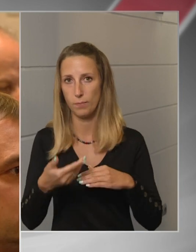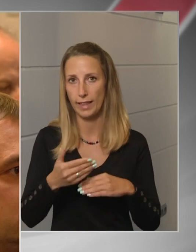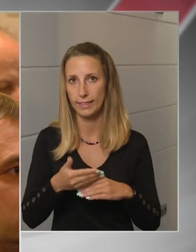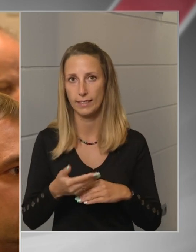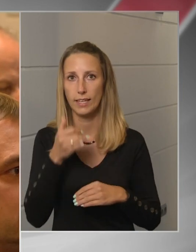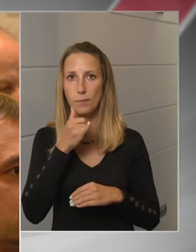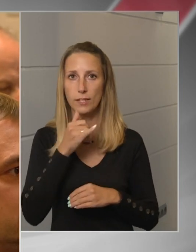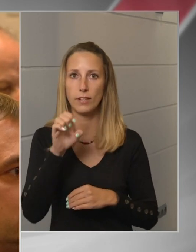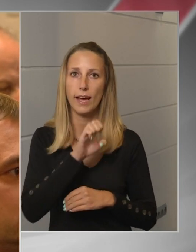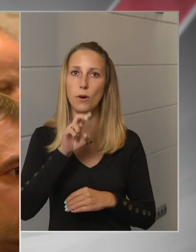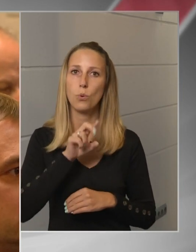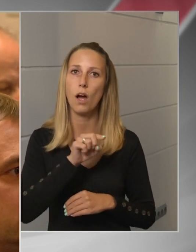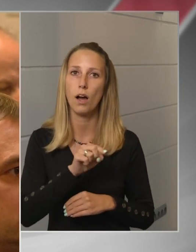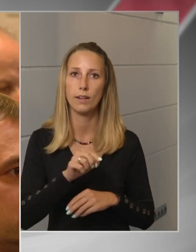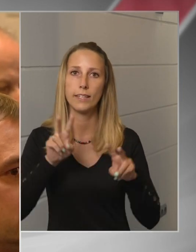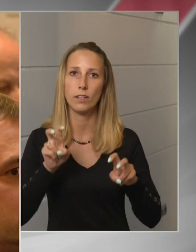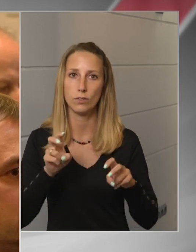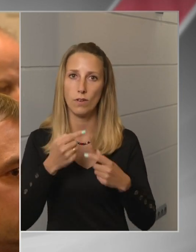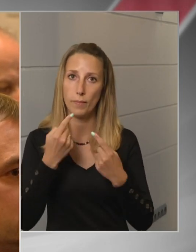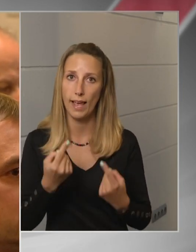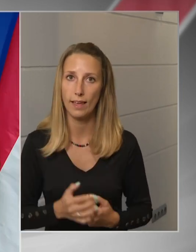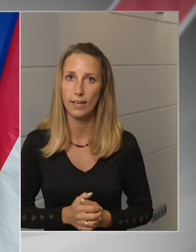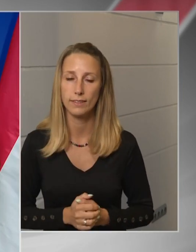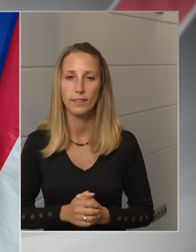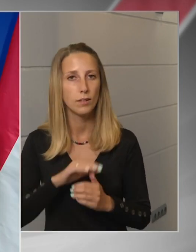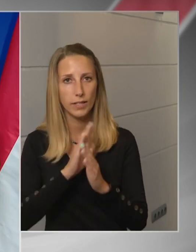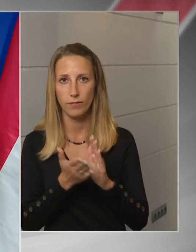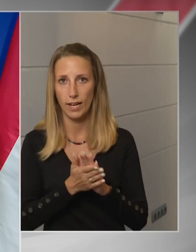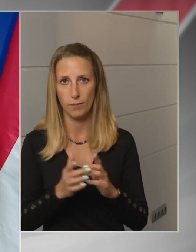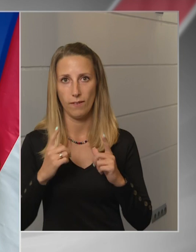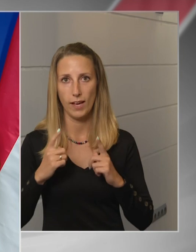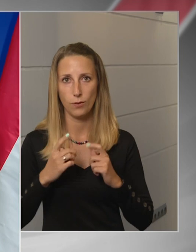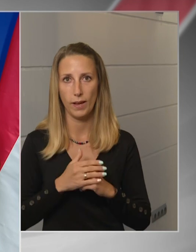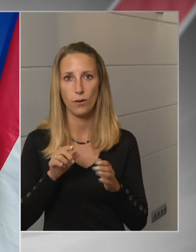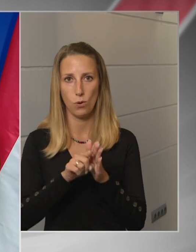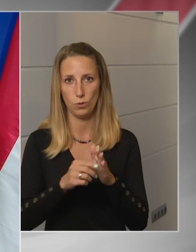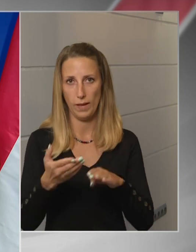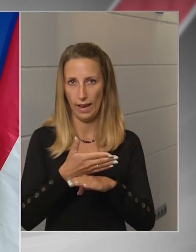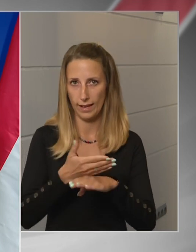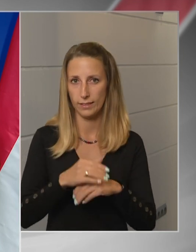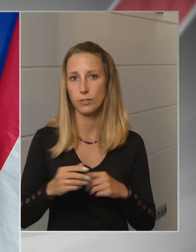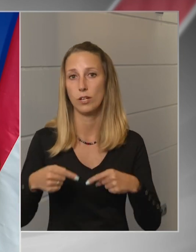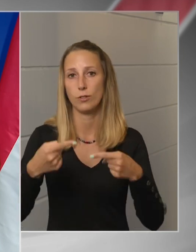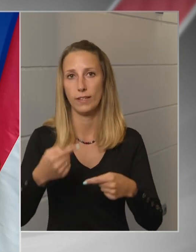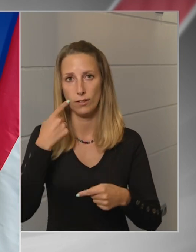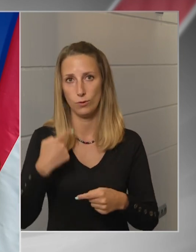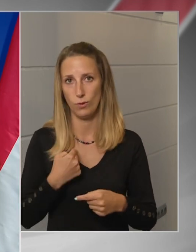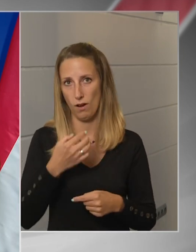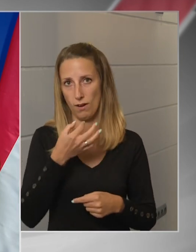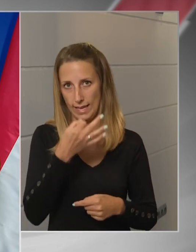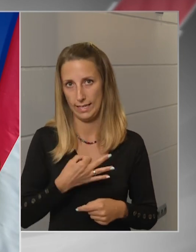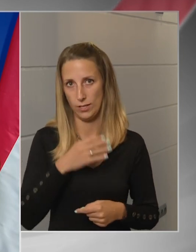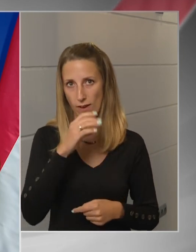hibásan az Euróra hivatkozva bejelentett. Mindenféleképpen várjuk meg október elejét, és azt követően tudok a kérdésre